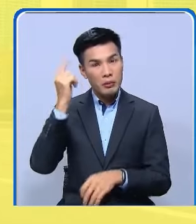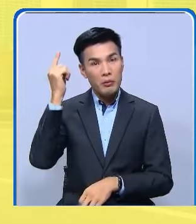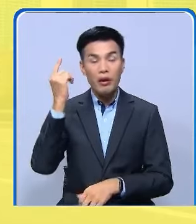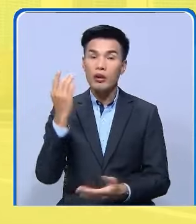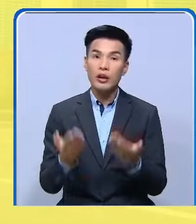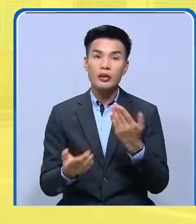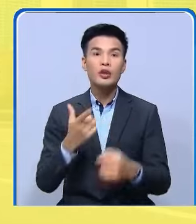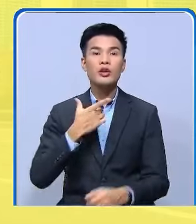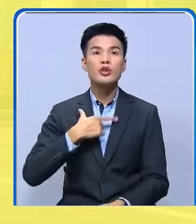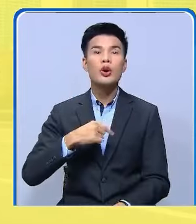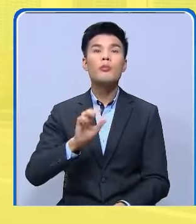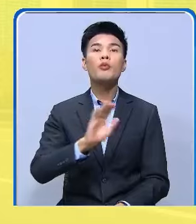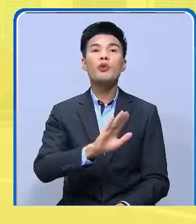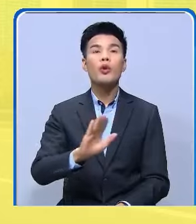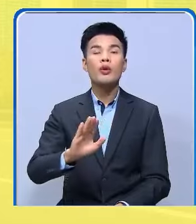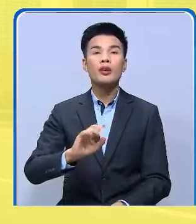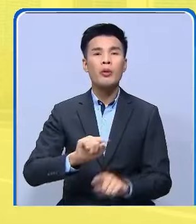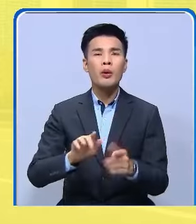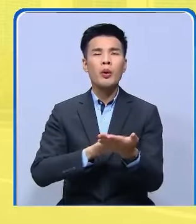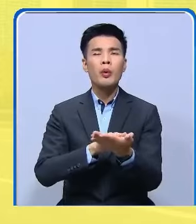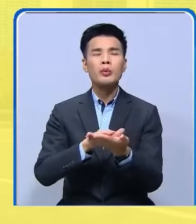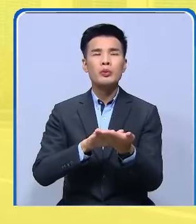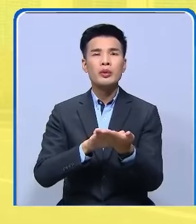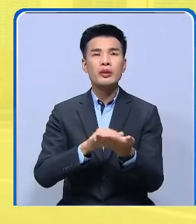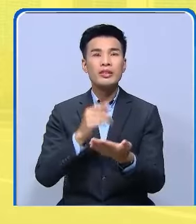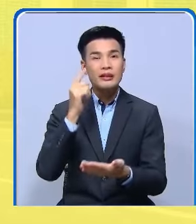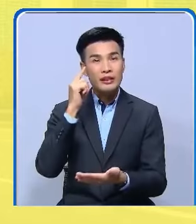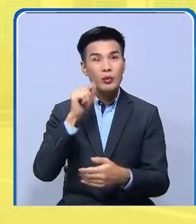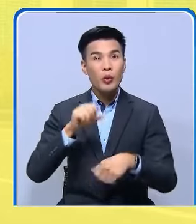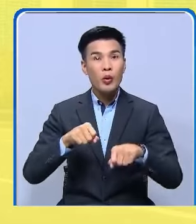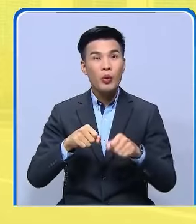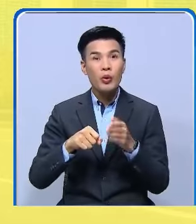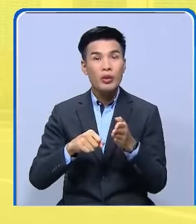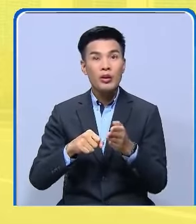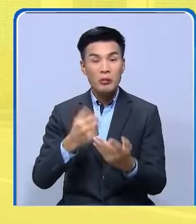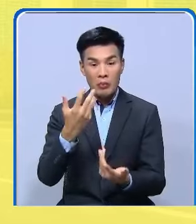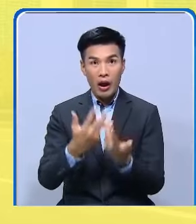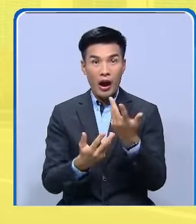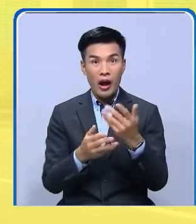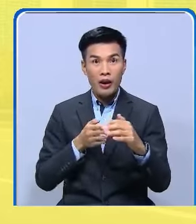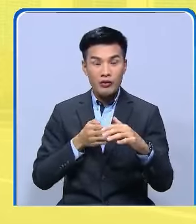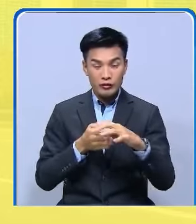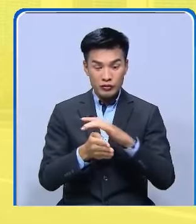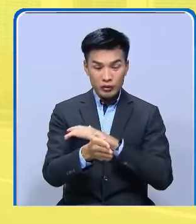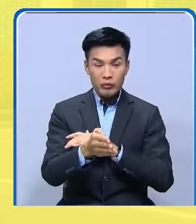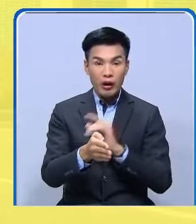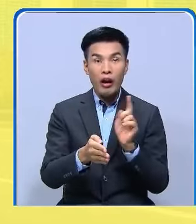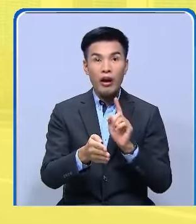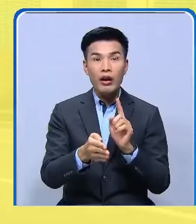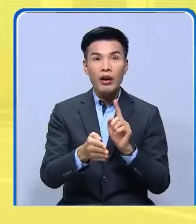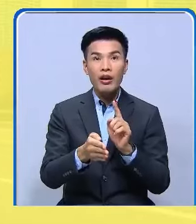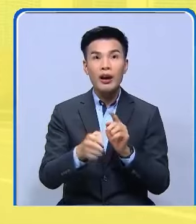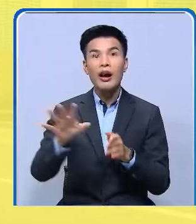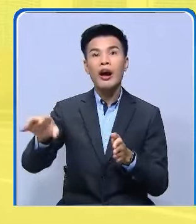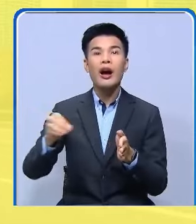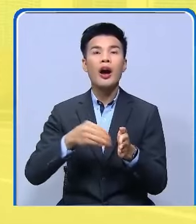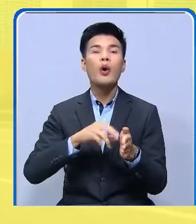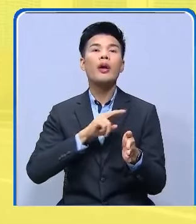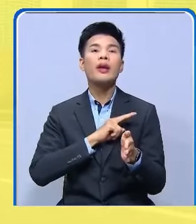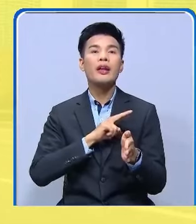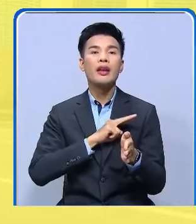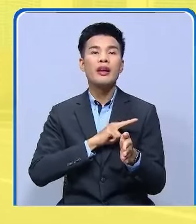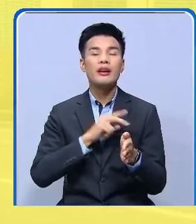นิยมส่วนบุคคลแต่ขอโทษจริงๆตอนแรกคิดว่ารถไปลุยป่าลุยอะไรมา ตั้งใจ ว่ามันติดมาแบบไม่ได้ตั้งใจที่ไหน